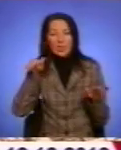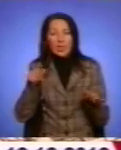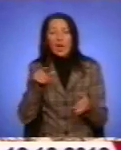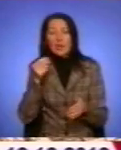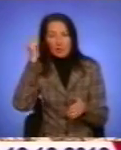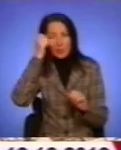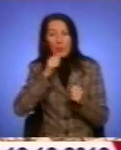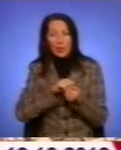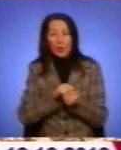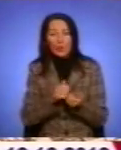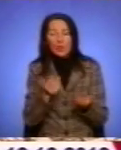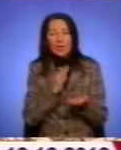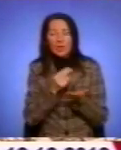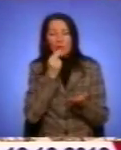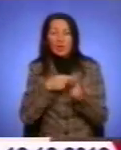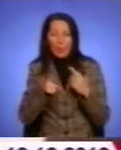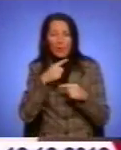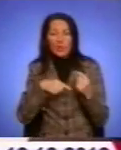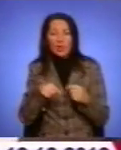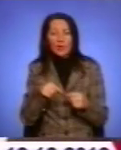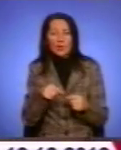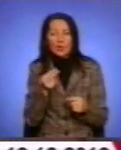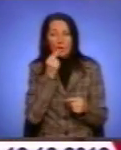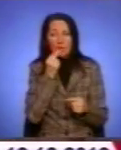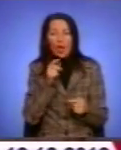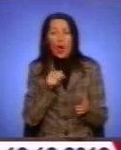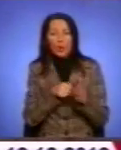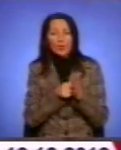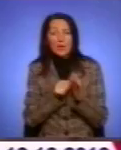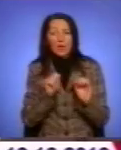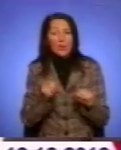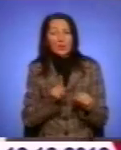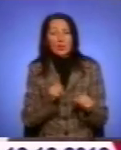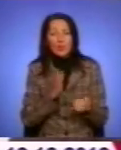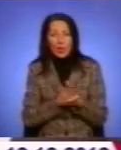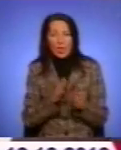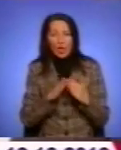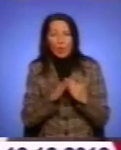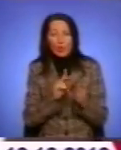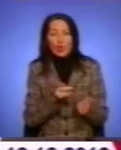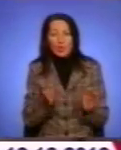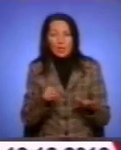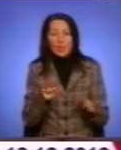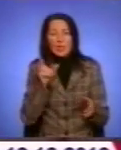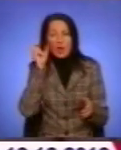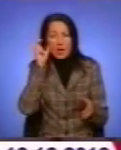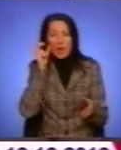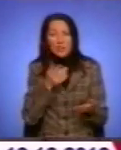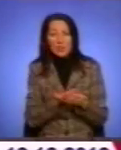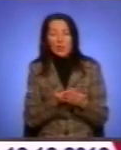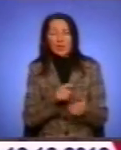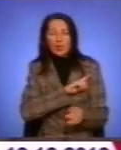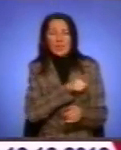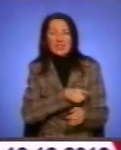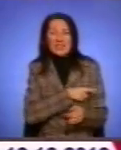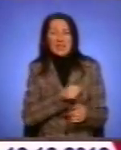місця і регулярно до них повертаються. Годувати можна будь-чим, те, що в нас залишається. Ті самі каші. Просто якщо сильний мороз,